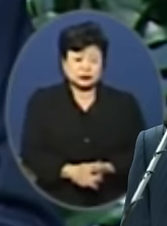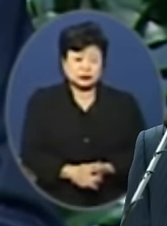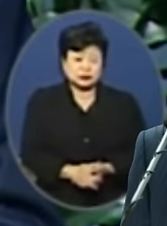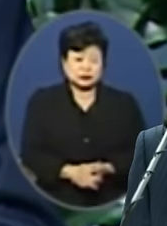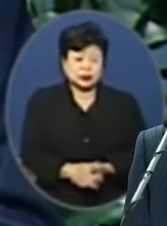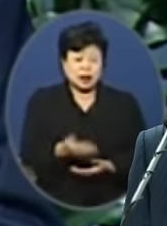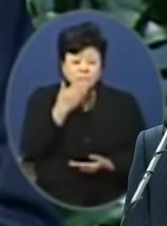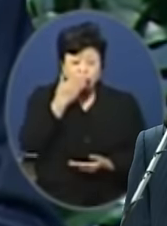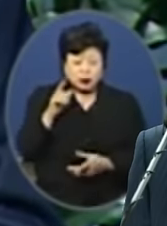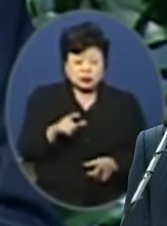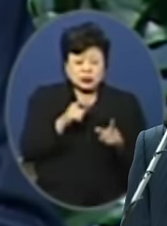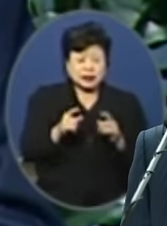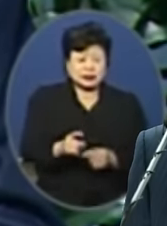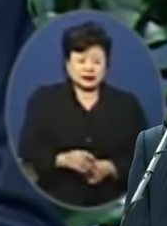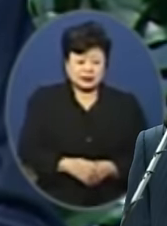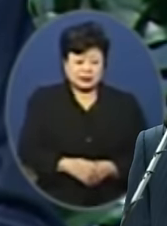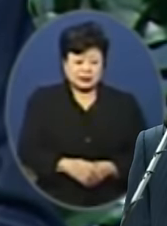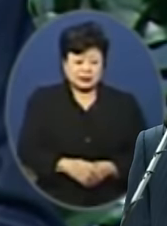먹고 사는데 유일한